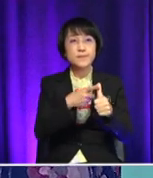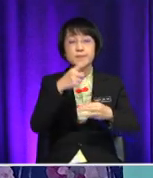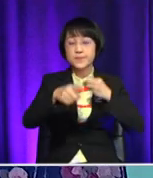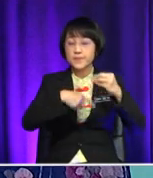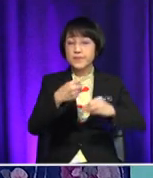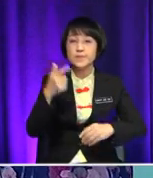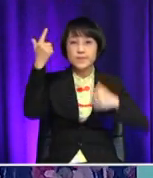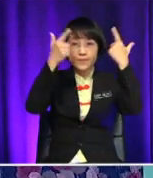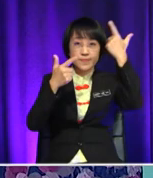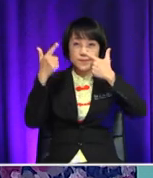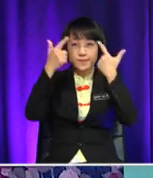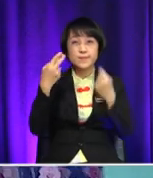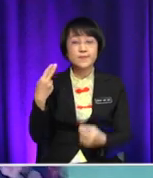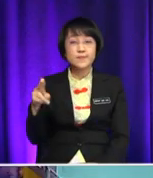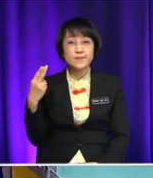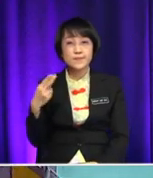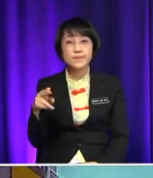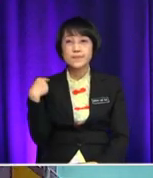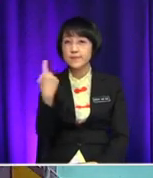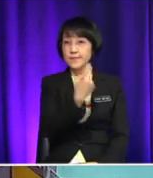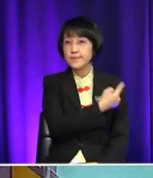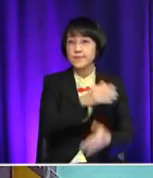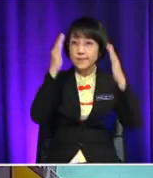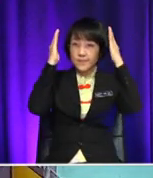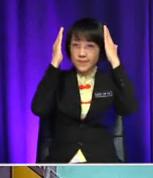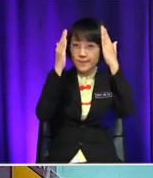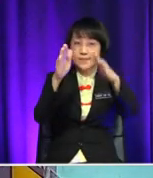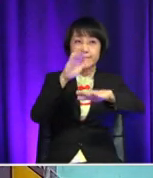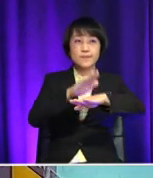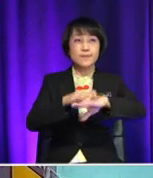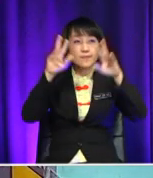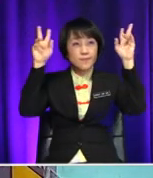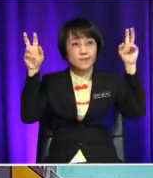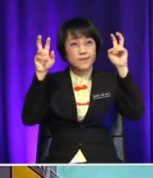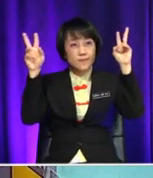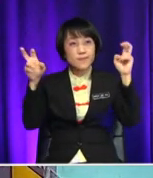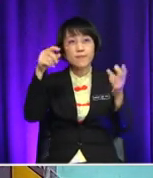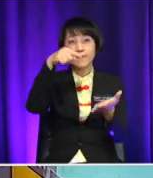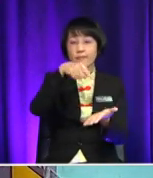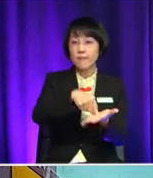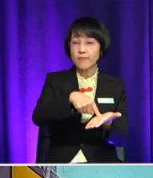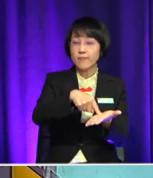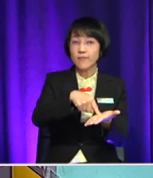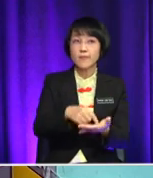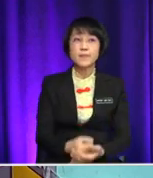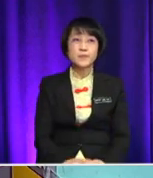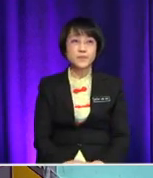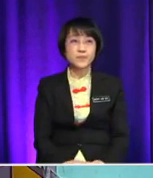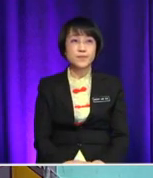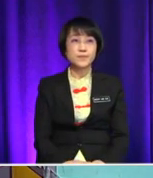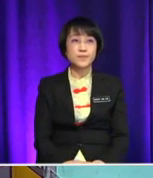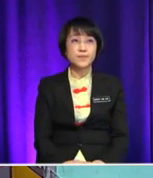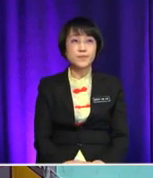tajuk besarnya dan kita akan fokus pada tajuk ini Nah kita ambil tajuk yang ada